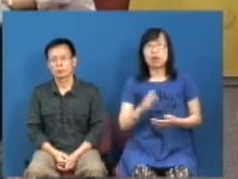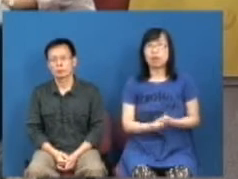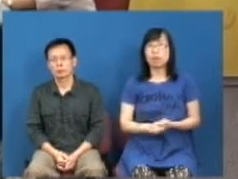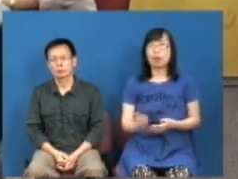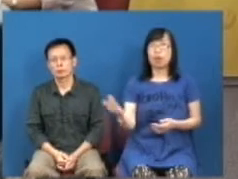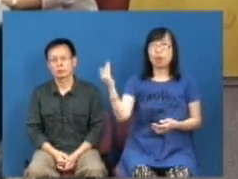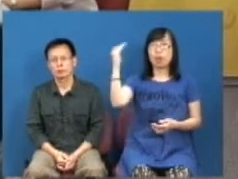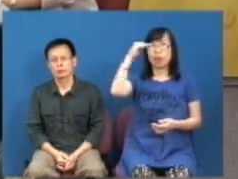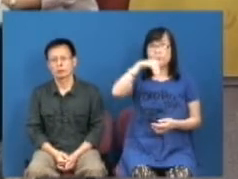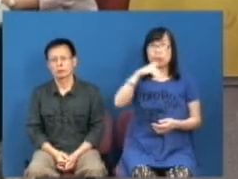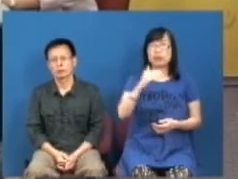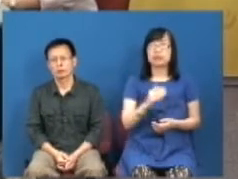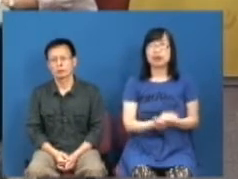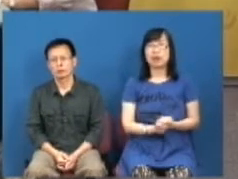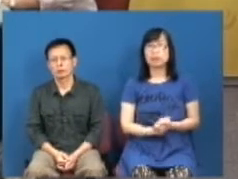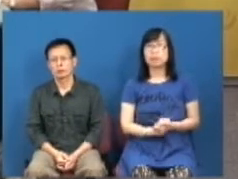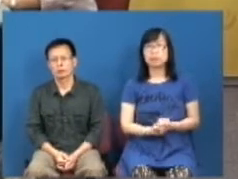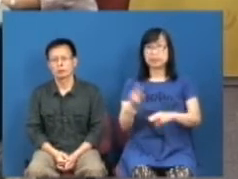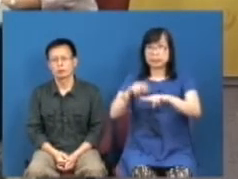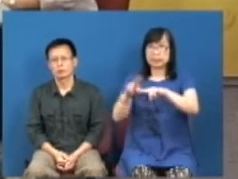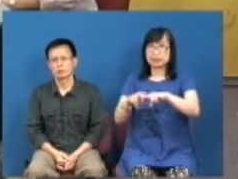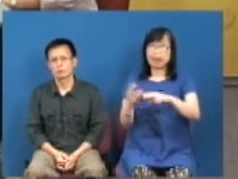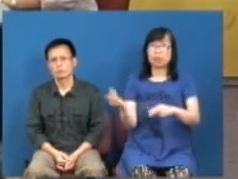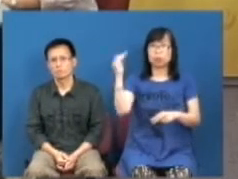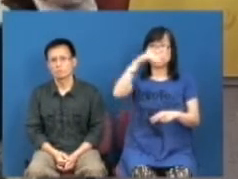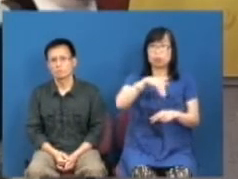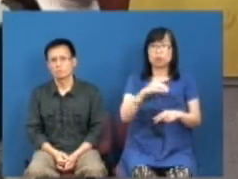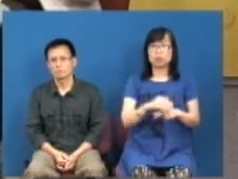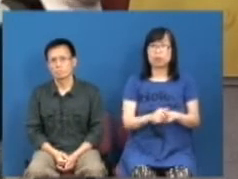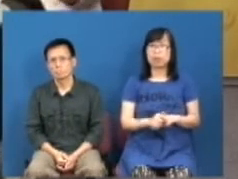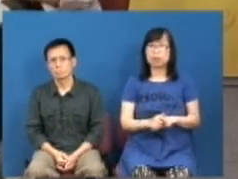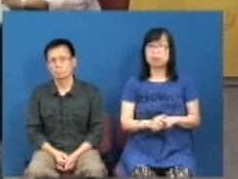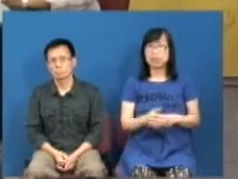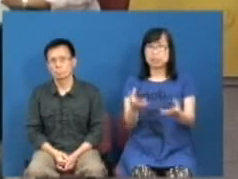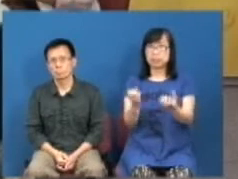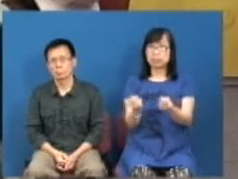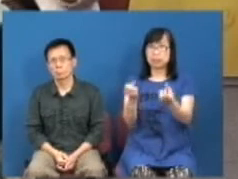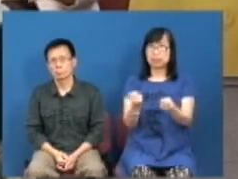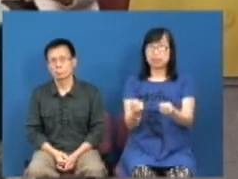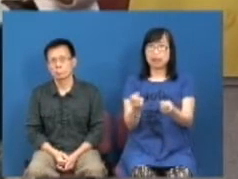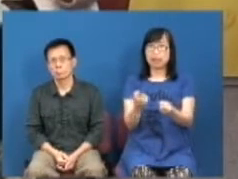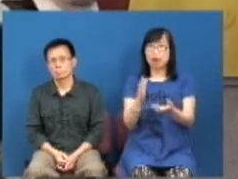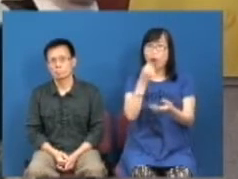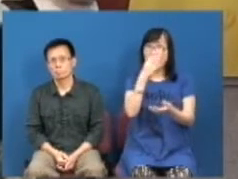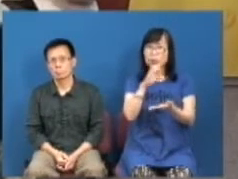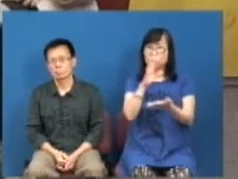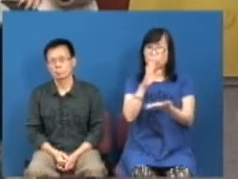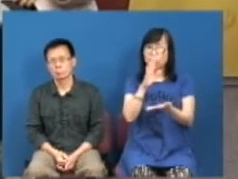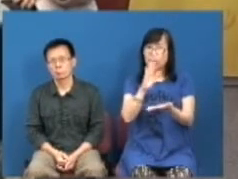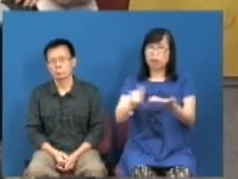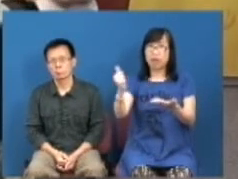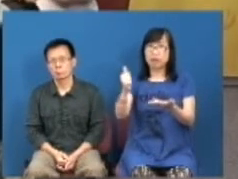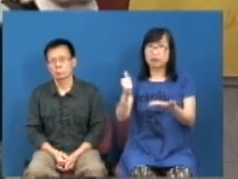台山咧就而家接收緊我哋啲靚嘅泥頭啦。因為而家我哋成個香港啲靚嘅泥頭石屎